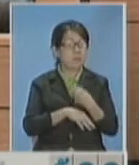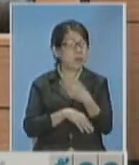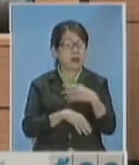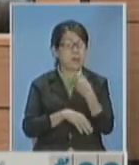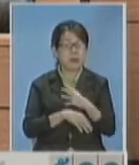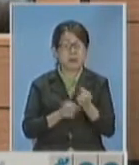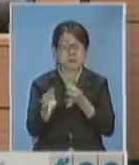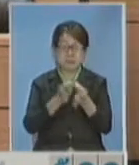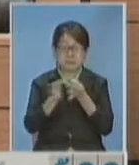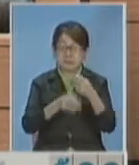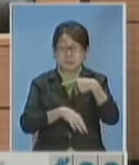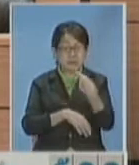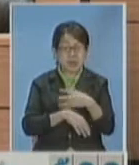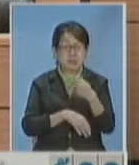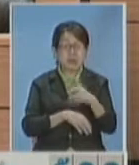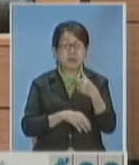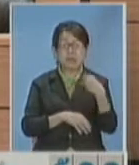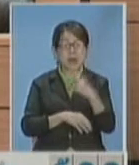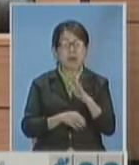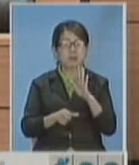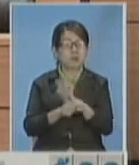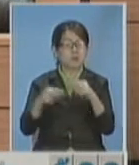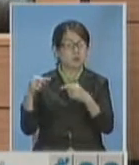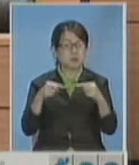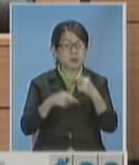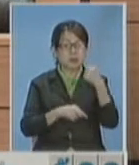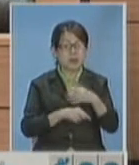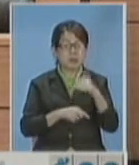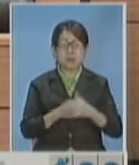พูดในวาระใน